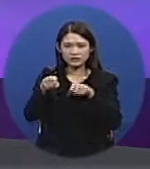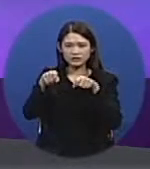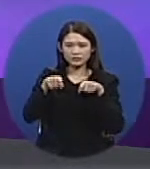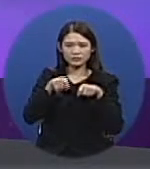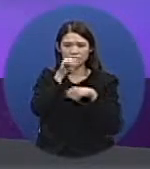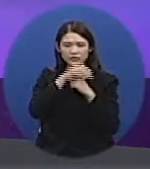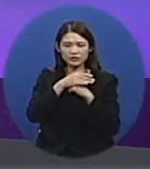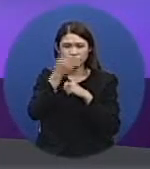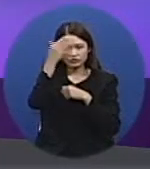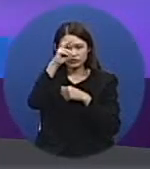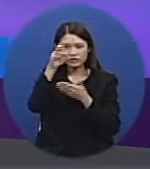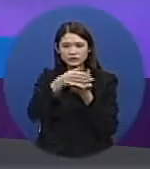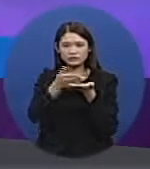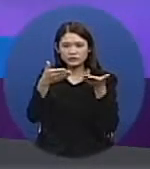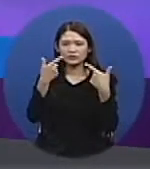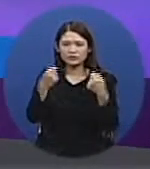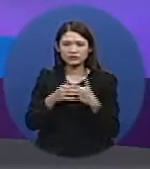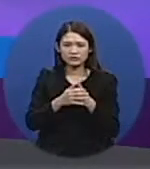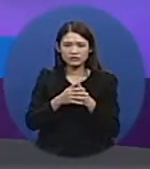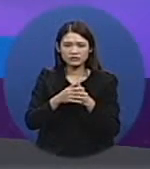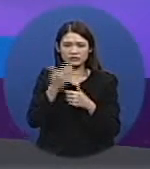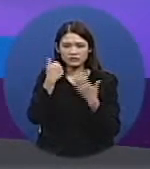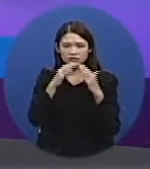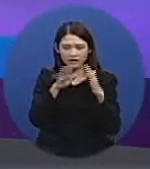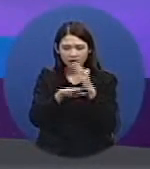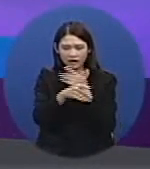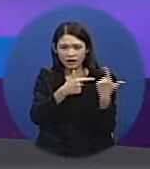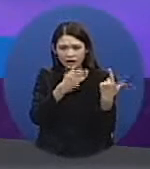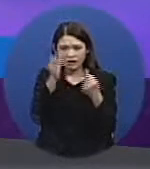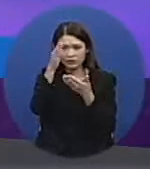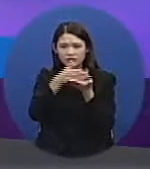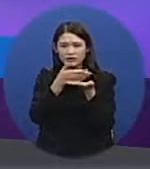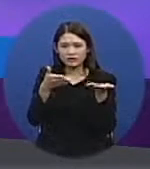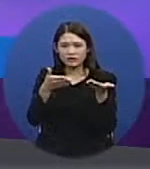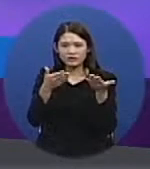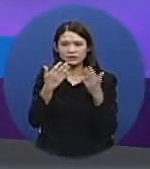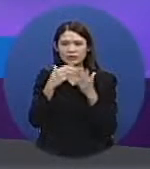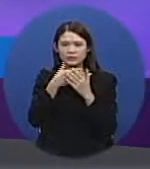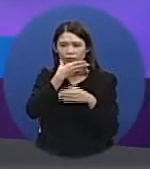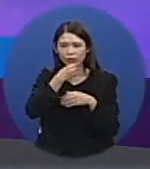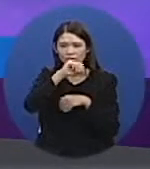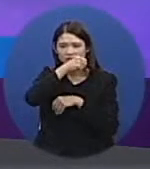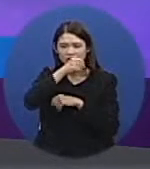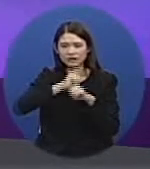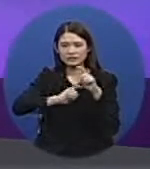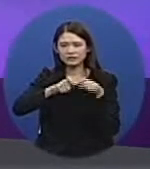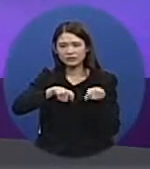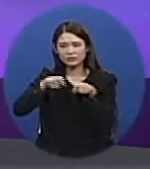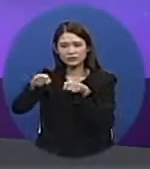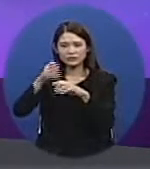무상급식도 유사합니다. 어느 집 아이에게나 급식을 공짜로 주느라 정작 필요한 취약계층 복지 예산이 제자리 걸음을 하고 있다고